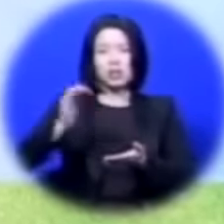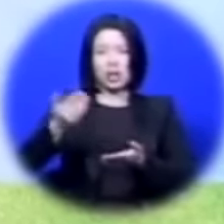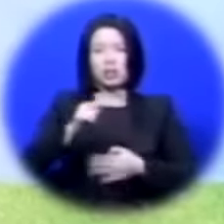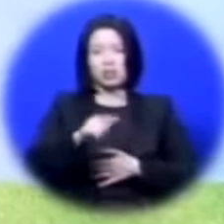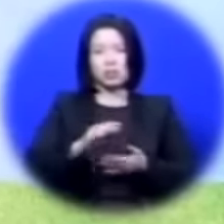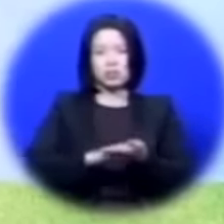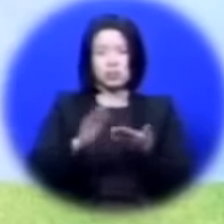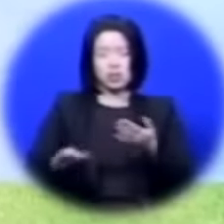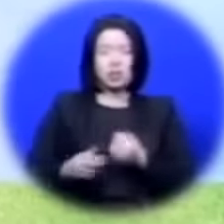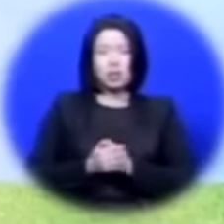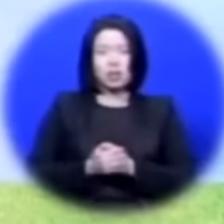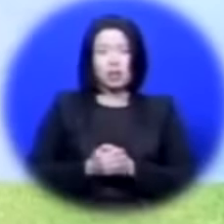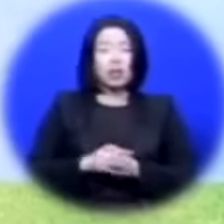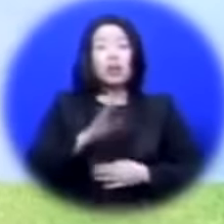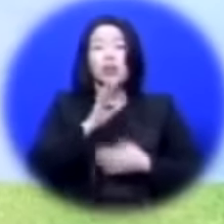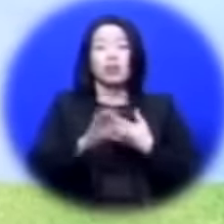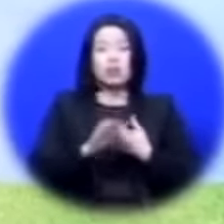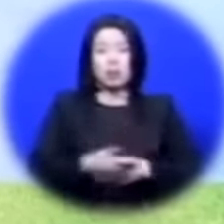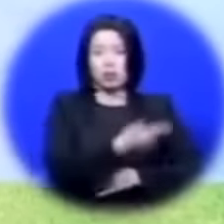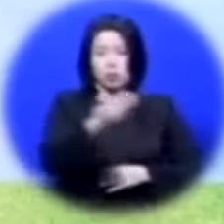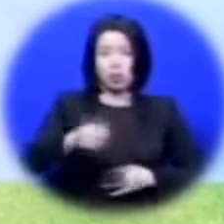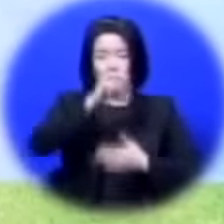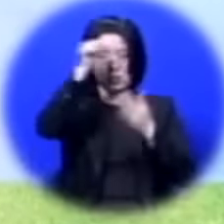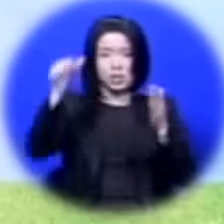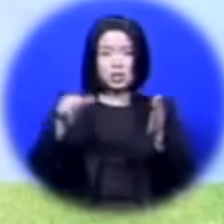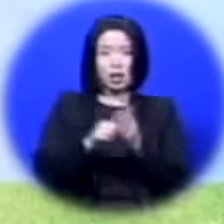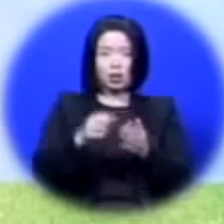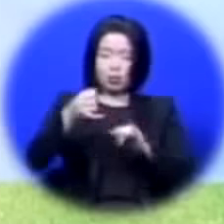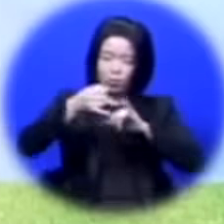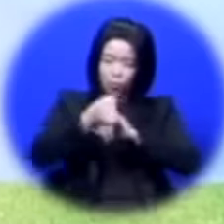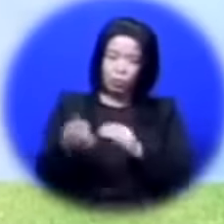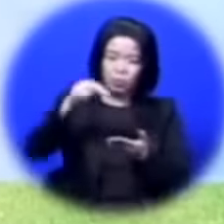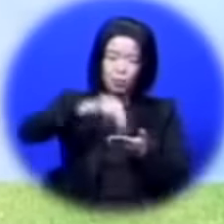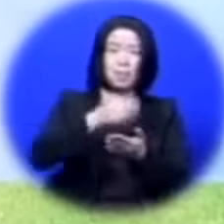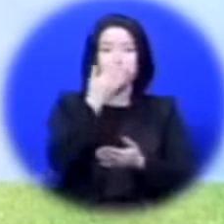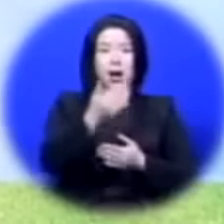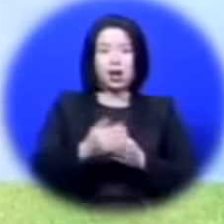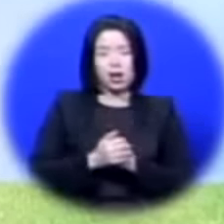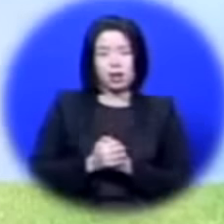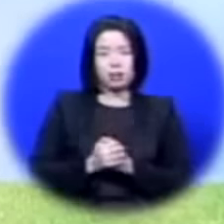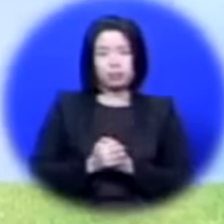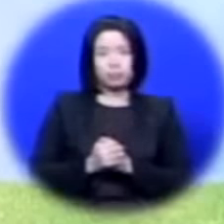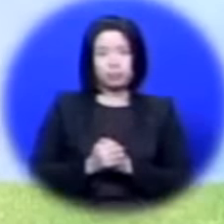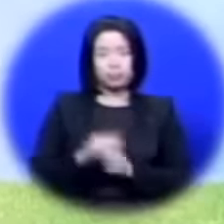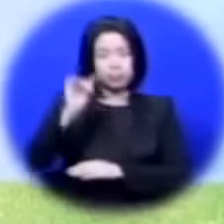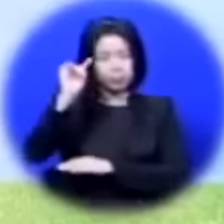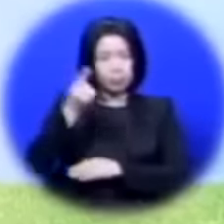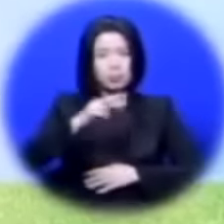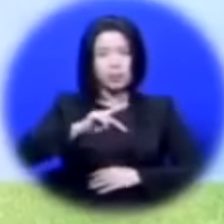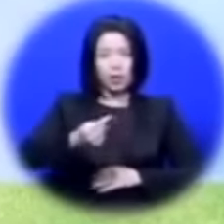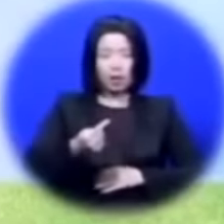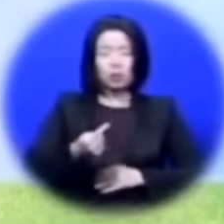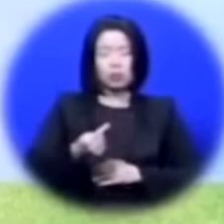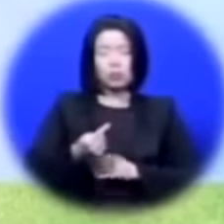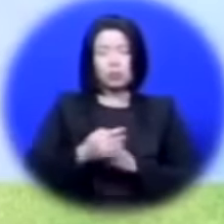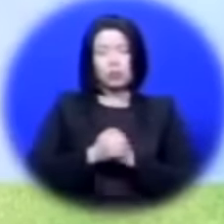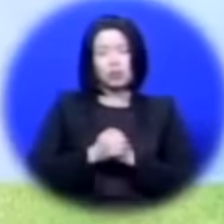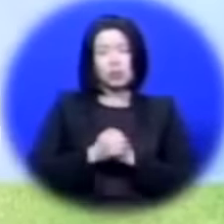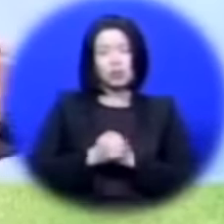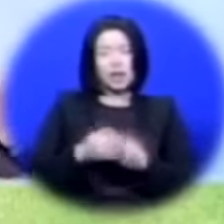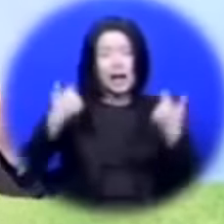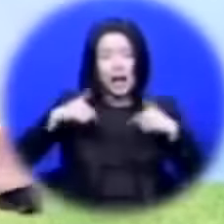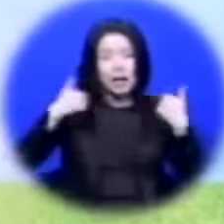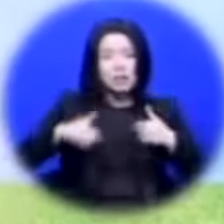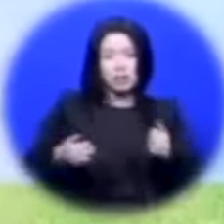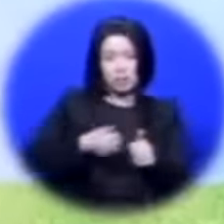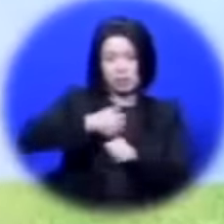거예요 그러시면 여러분의 인생은 반드시 일어납니다 다윗도 말입니다 늘